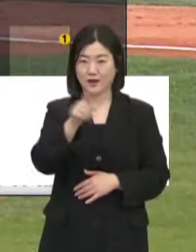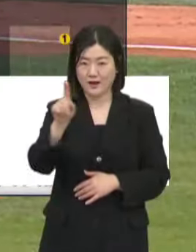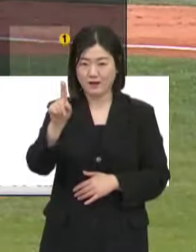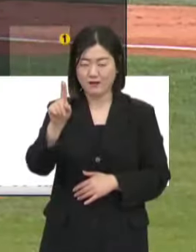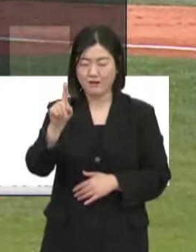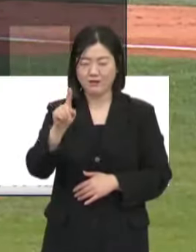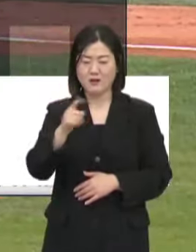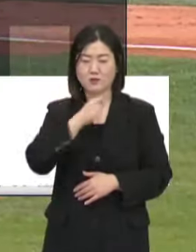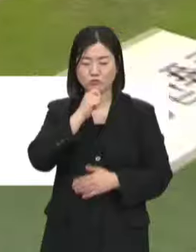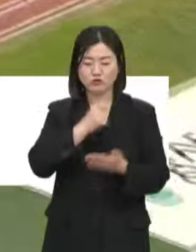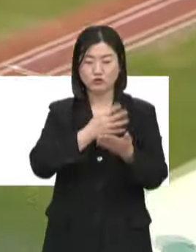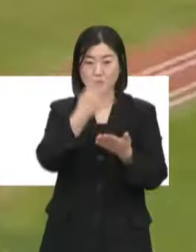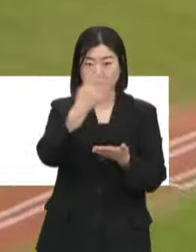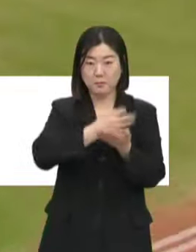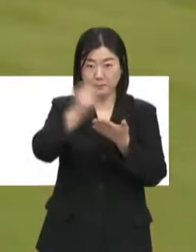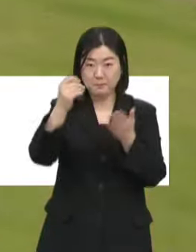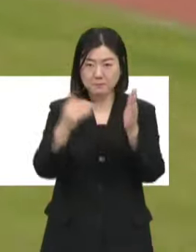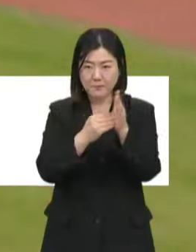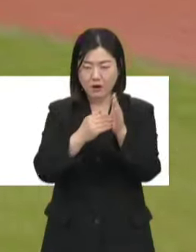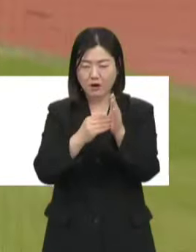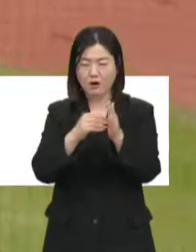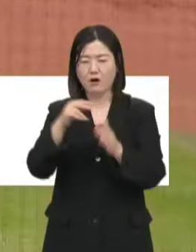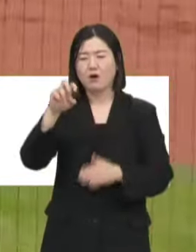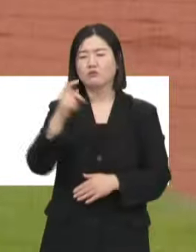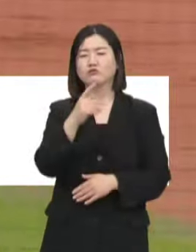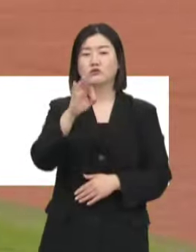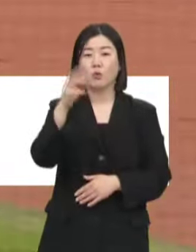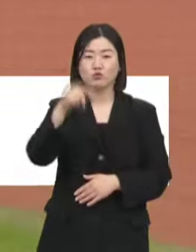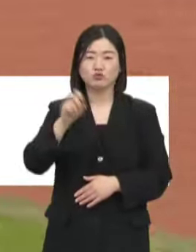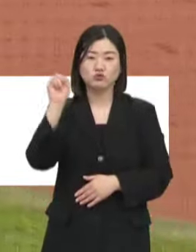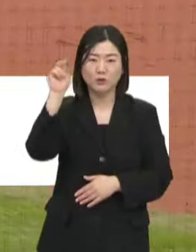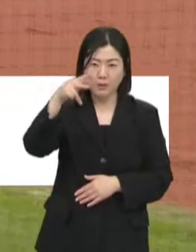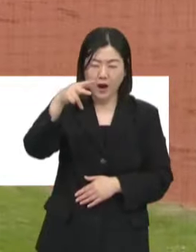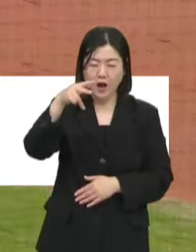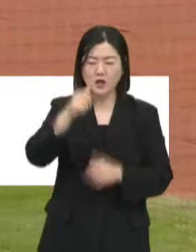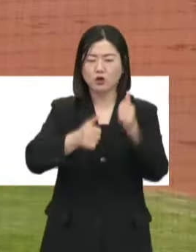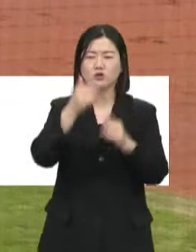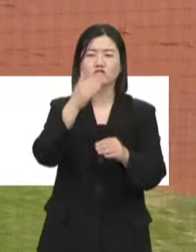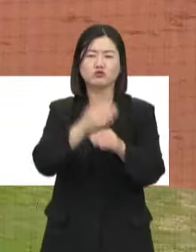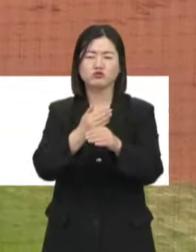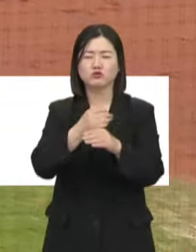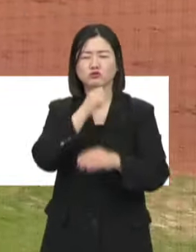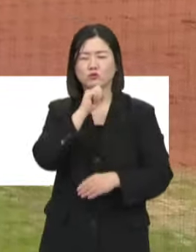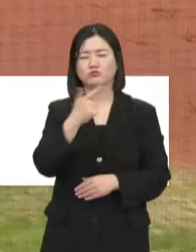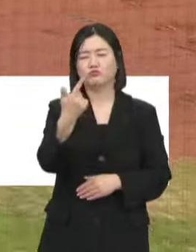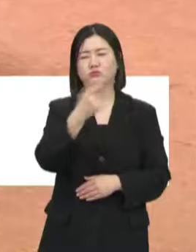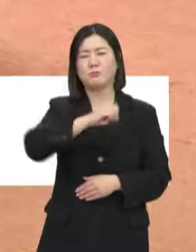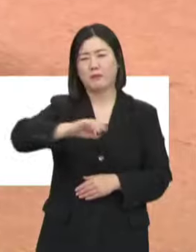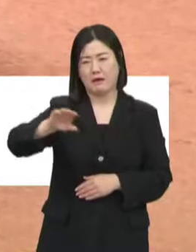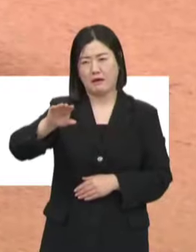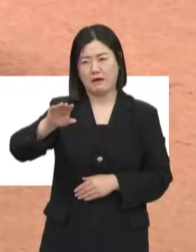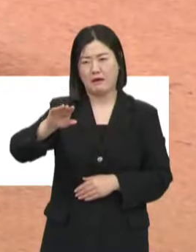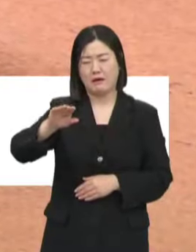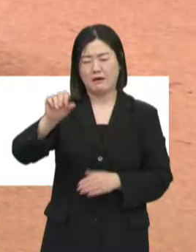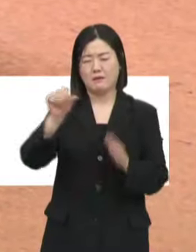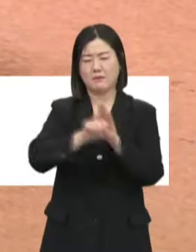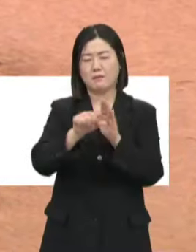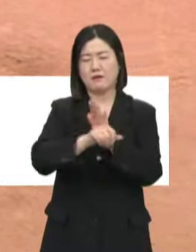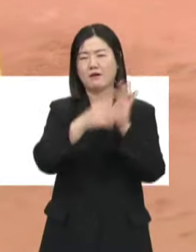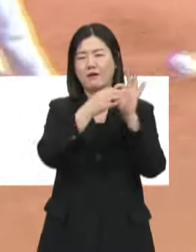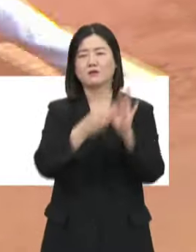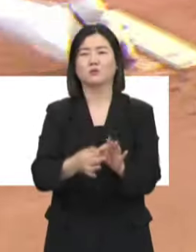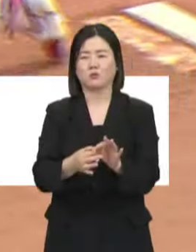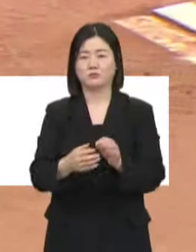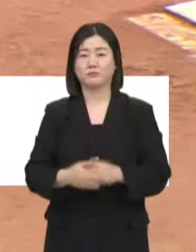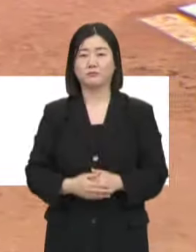대상으로 4득점을 뽑아냈지만 선발로 나선 문동주가 3과 3분의 1이닝 동안 6실점으로 무너지며 연패를 끊지